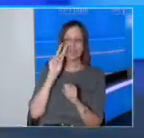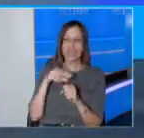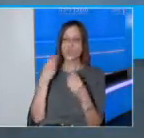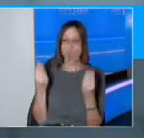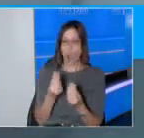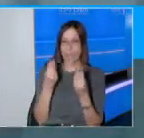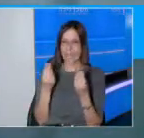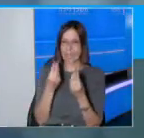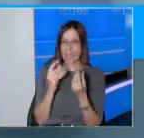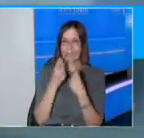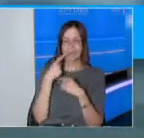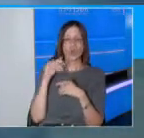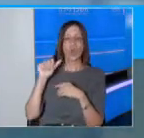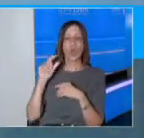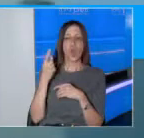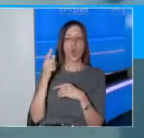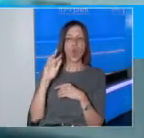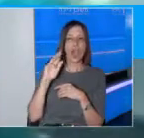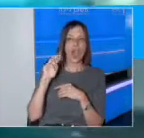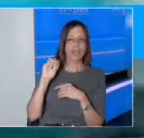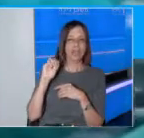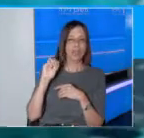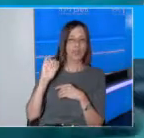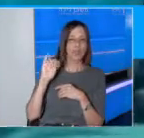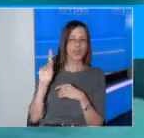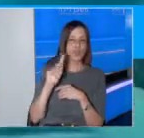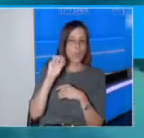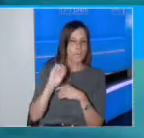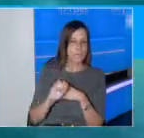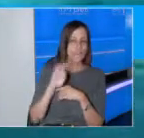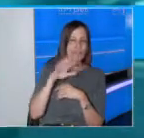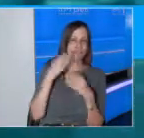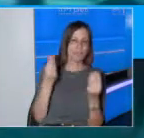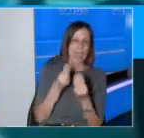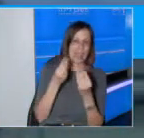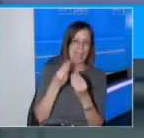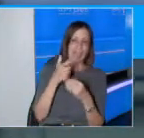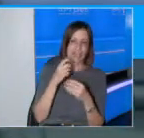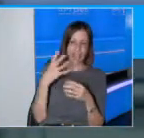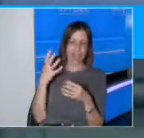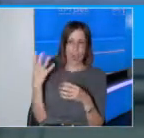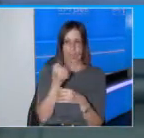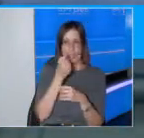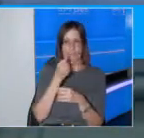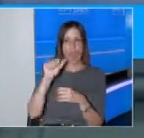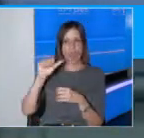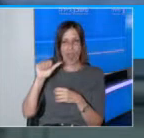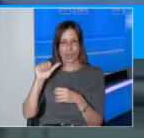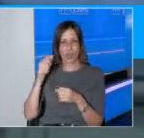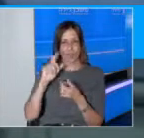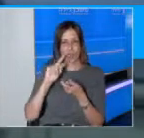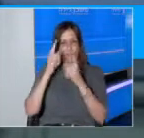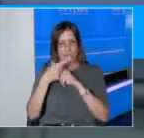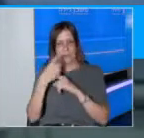חומר, במקרה הזה זה האורניום שמואשר, יש את מערכת הנשק, לוקחים את האורניום הזה, הופכים אותו לכדור, שמים